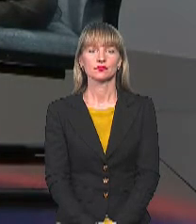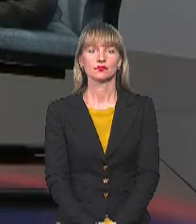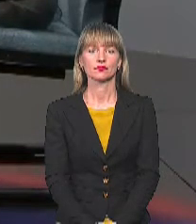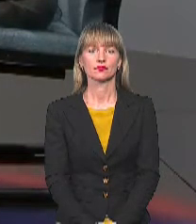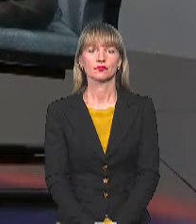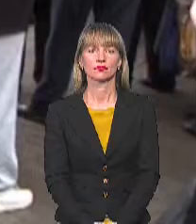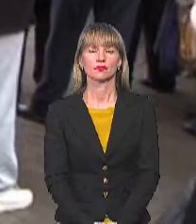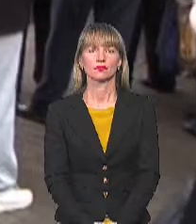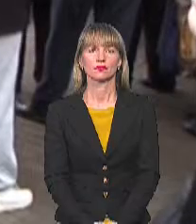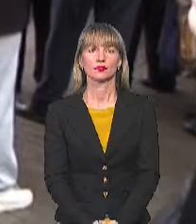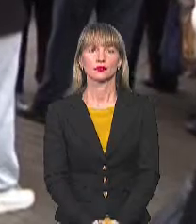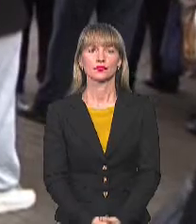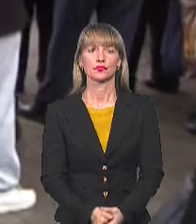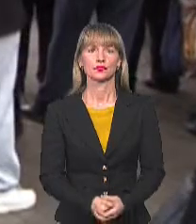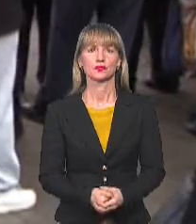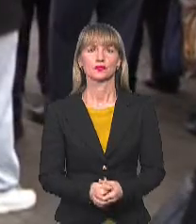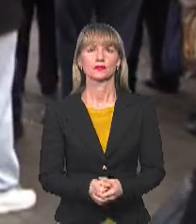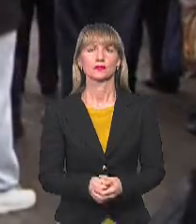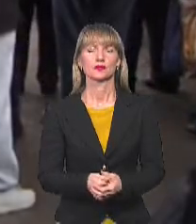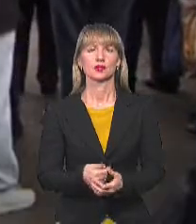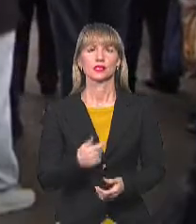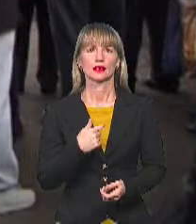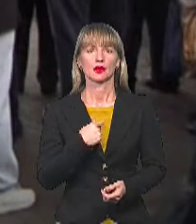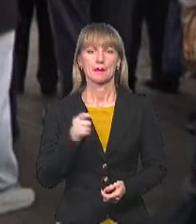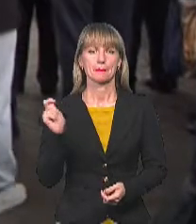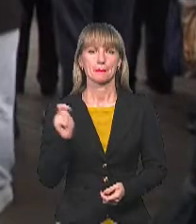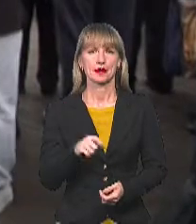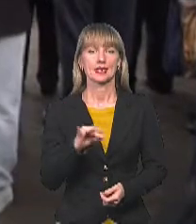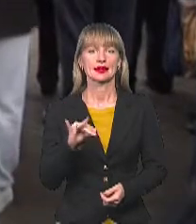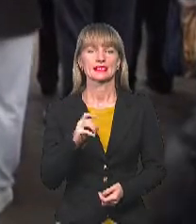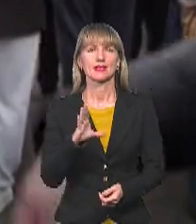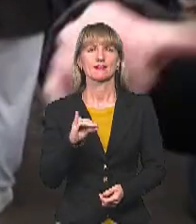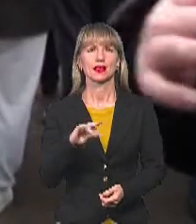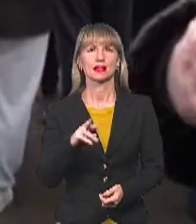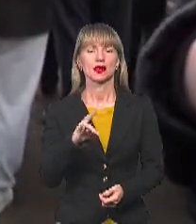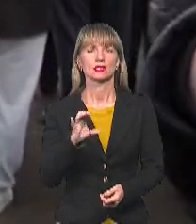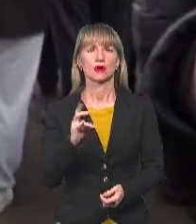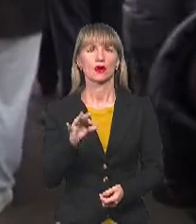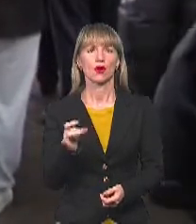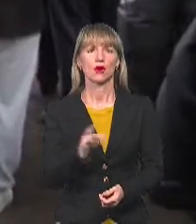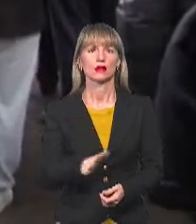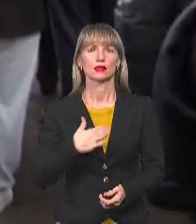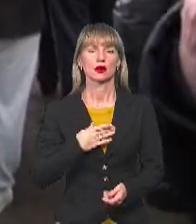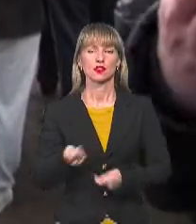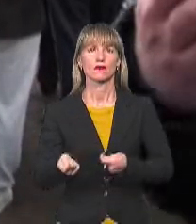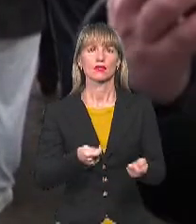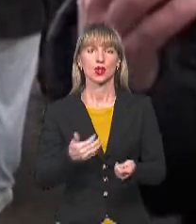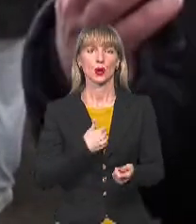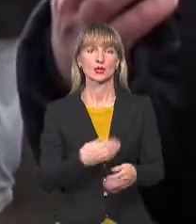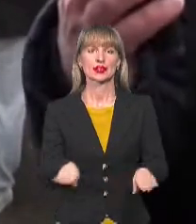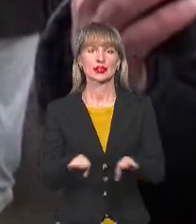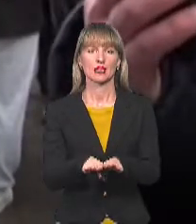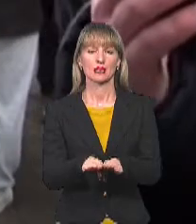Я з району з Волнянського приїжджаю. Я приїжджаю з Вільнянського району. Наша влада недолугим розпорядженням хоче закрити